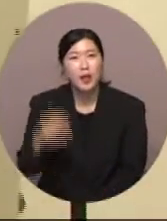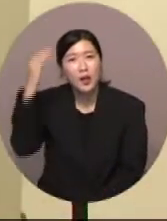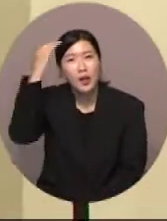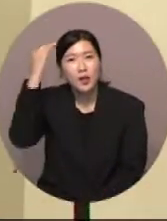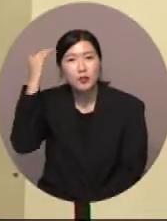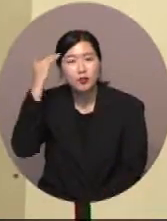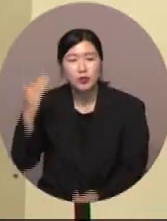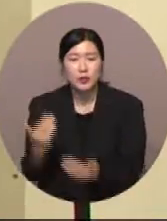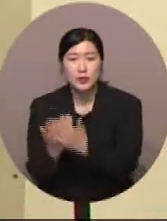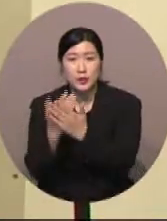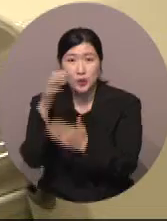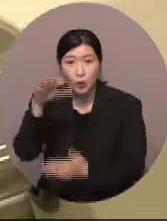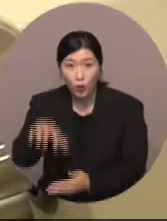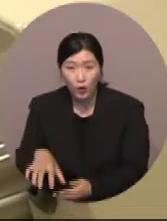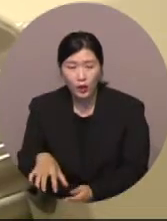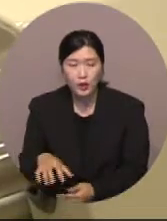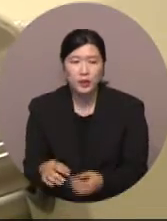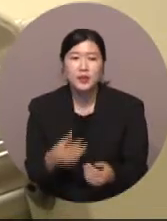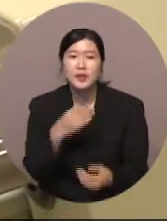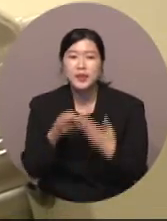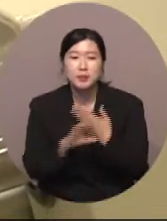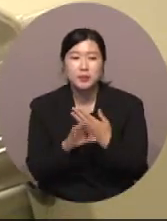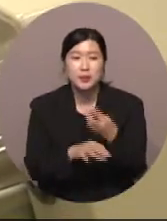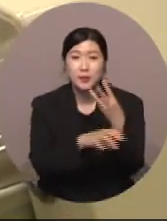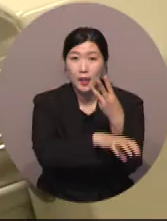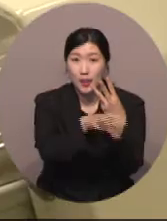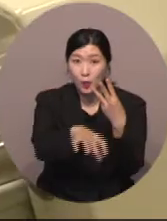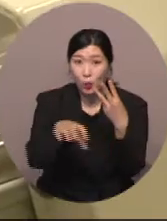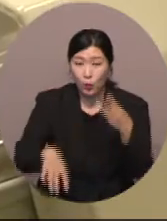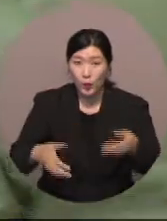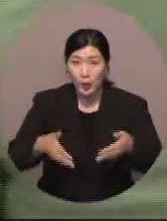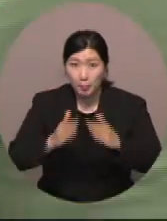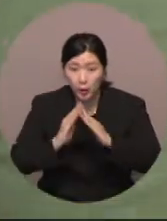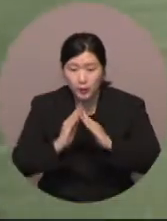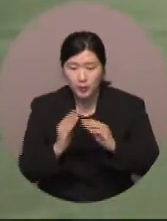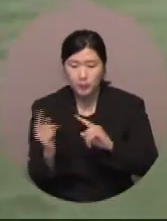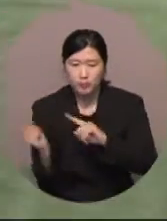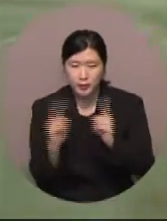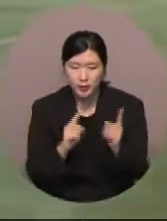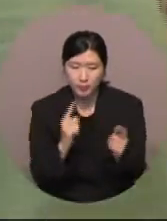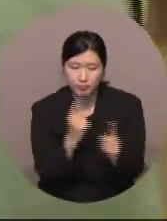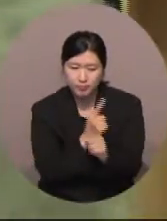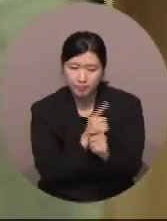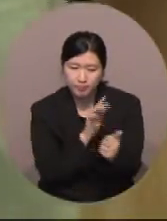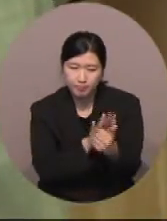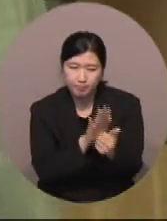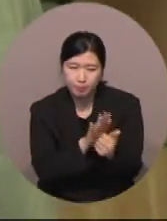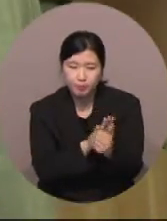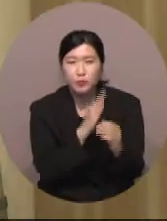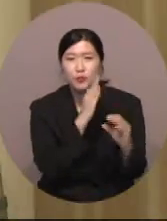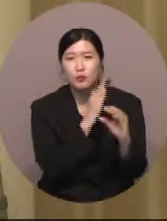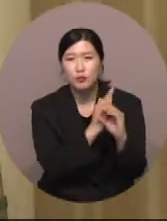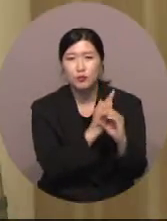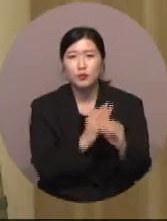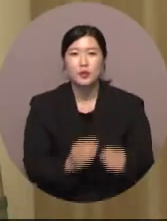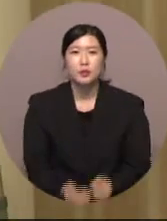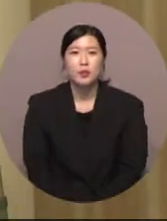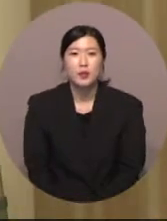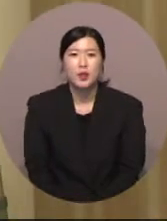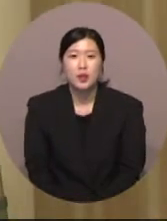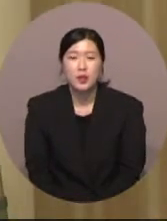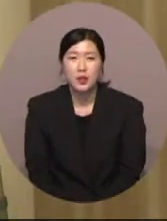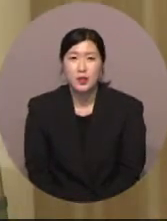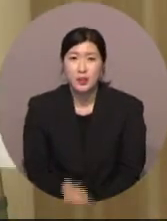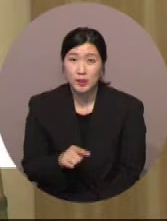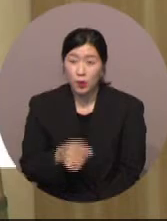한국로봇산업진흥원과 함께 지난달부터 세 곳의 복지관에 장비를 설치해 재활 서비스를 제공하고 있습니다. 어느 정도